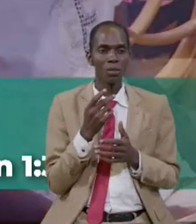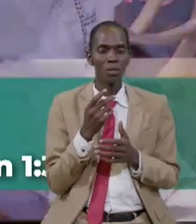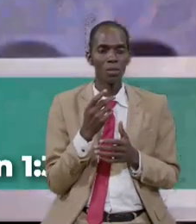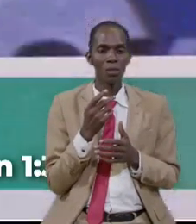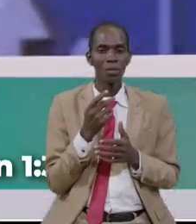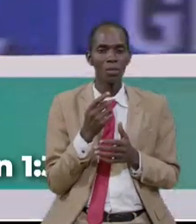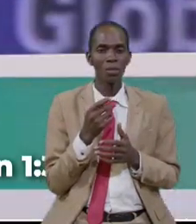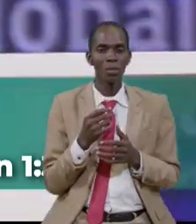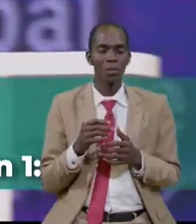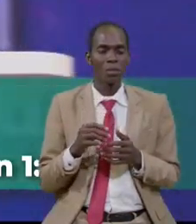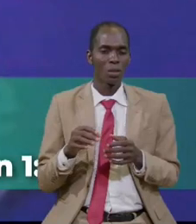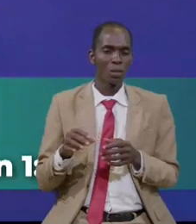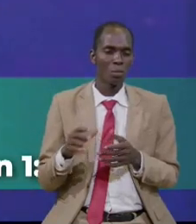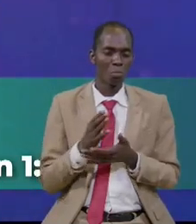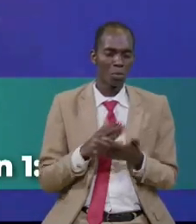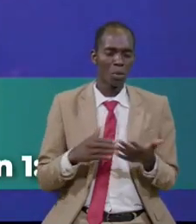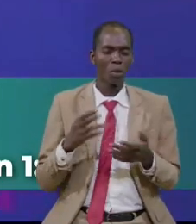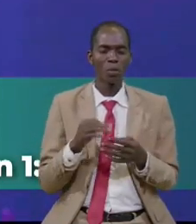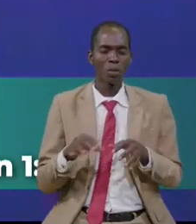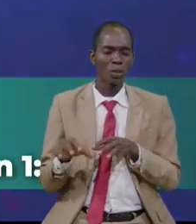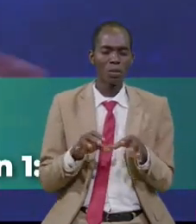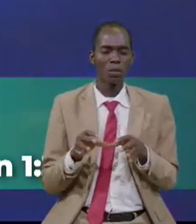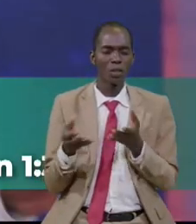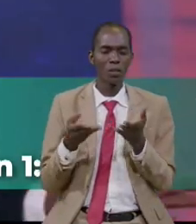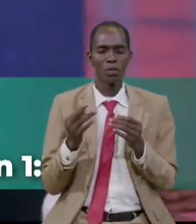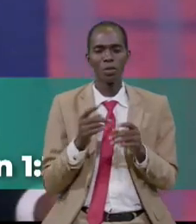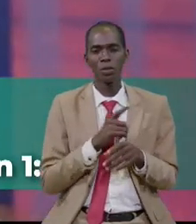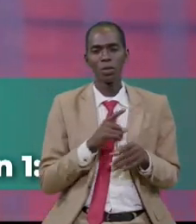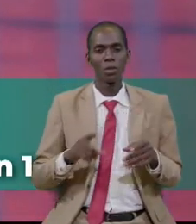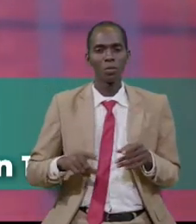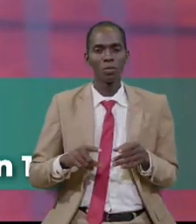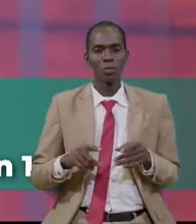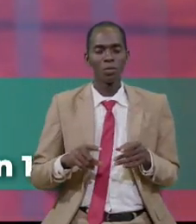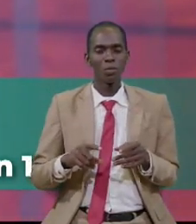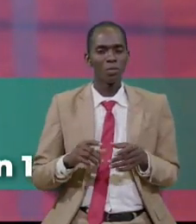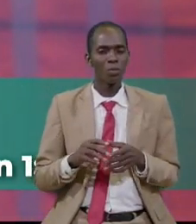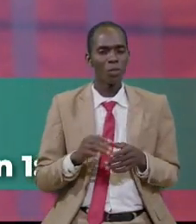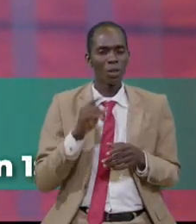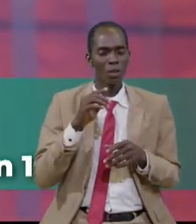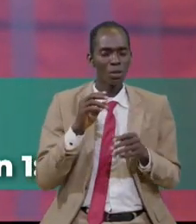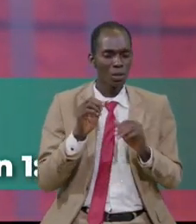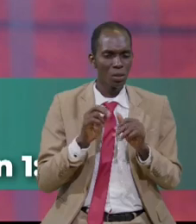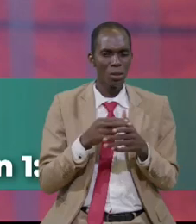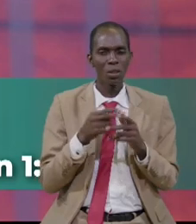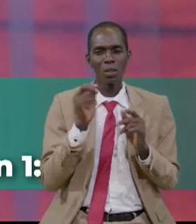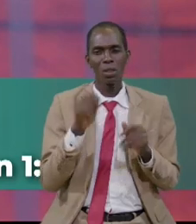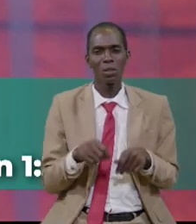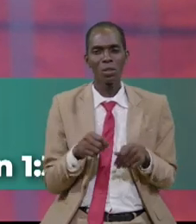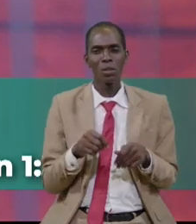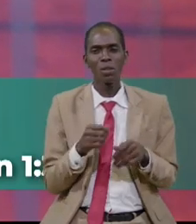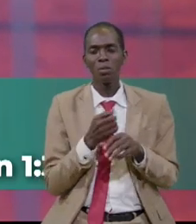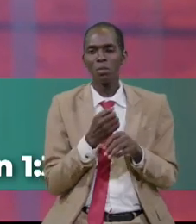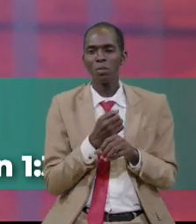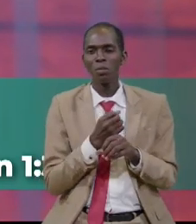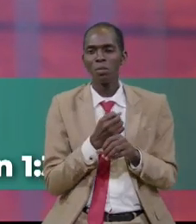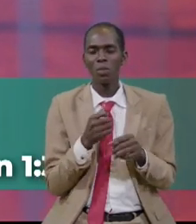dans le service du Seigneur, tu ne peux pas mettre Samson qui était couché sur les jambes de Delilah, tu ne peux pas le mettre